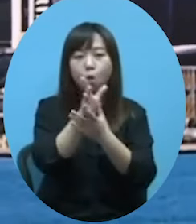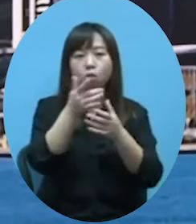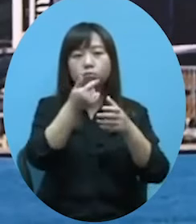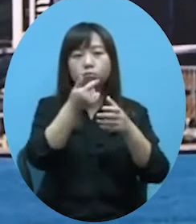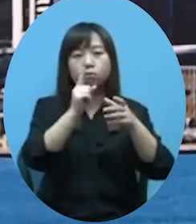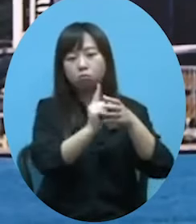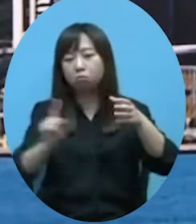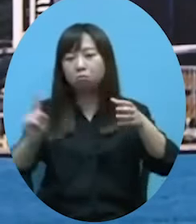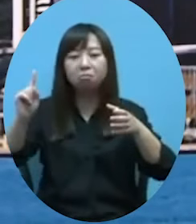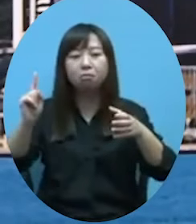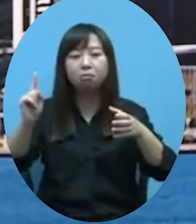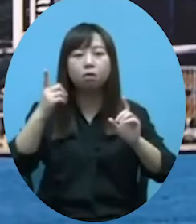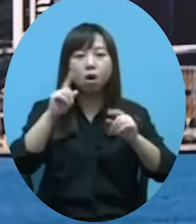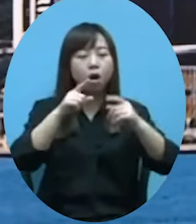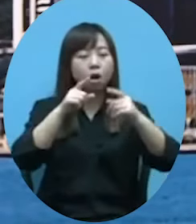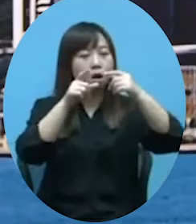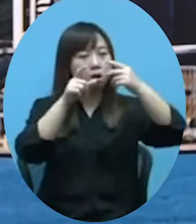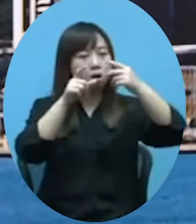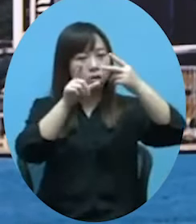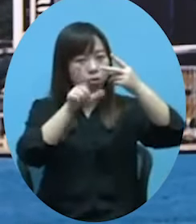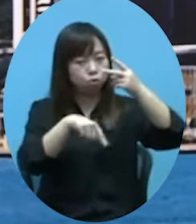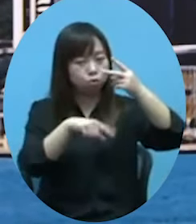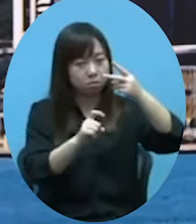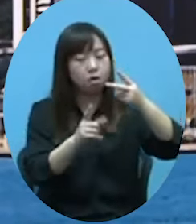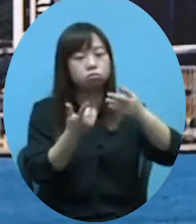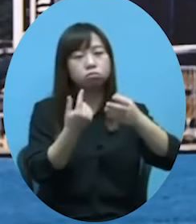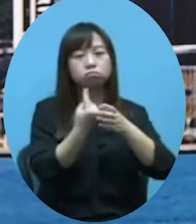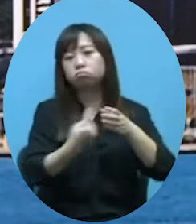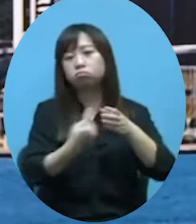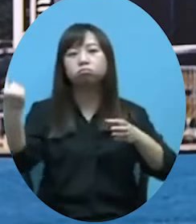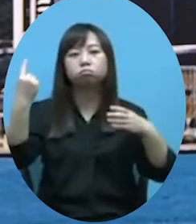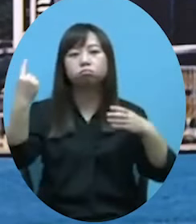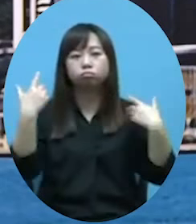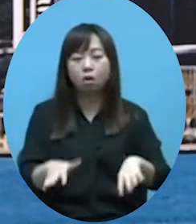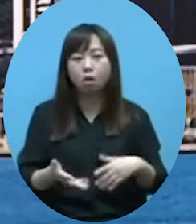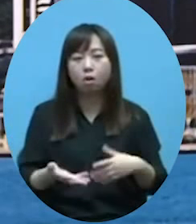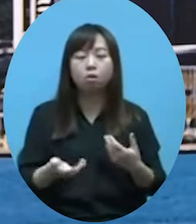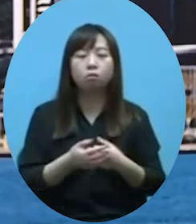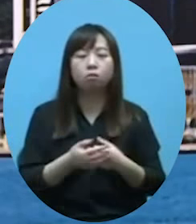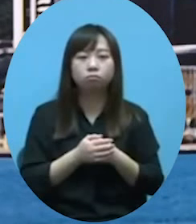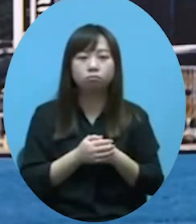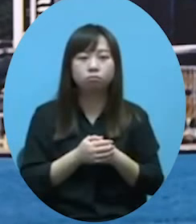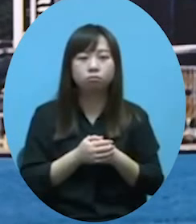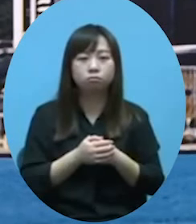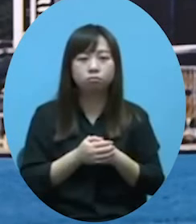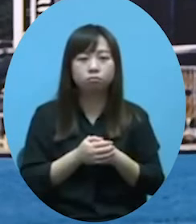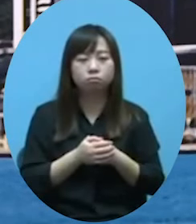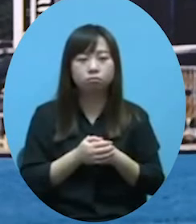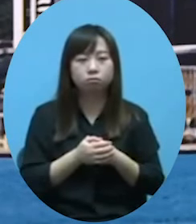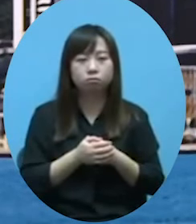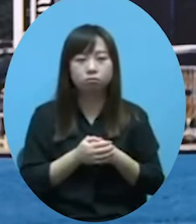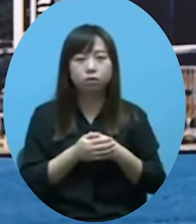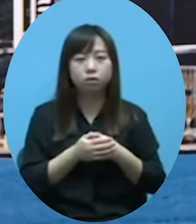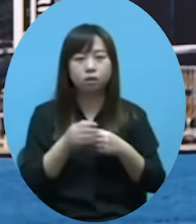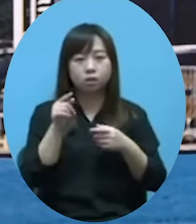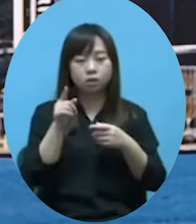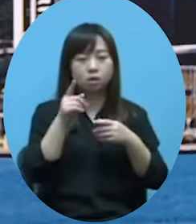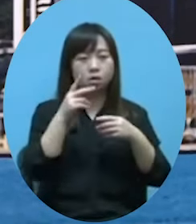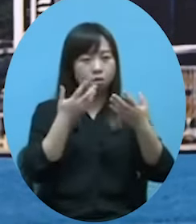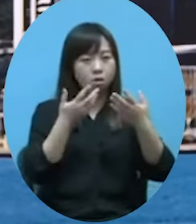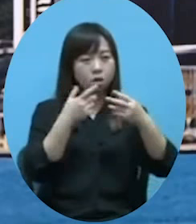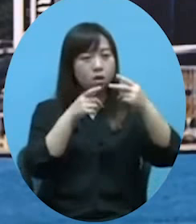的就是它可能是19號已經已經沒有見過那個病患者就是現在那個個案是23號開始